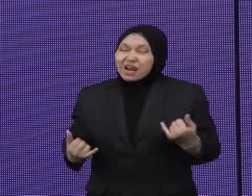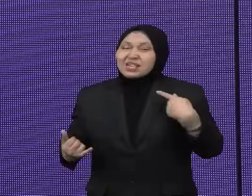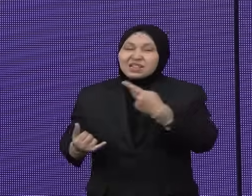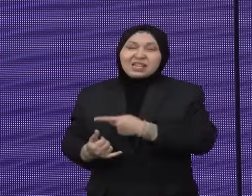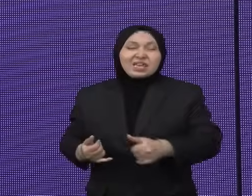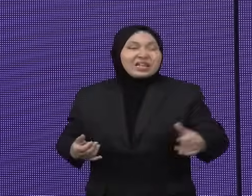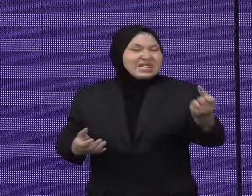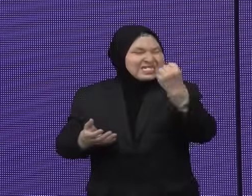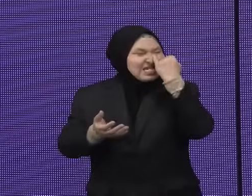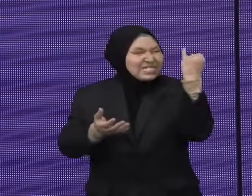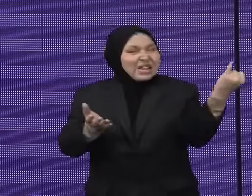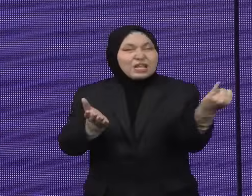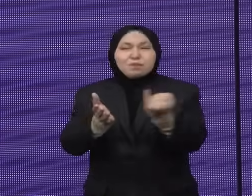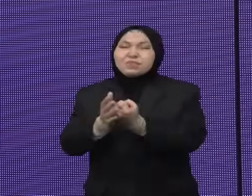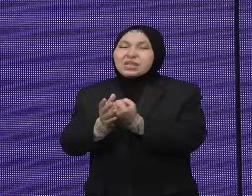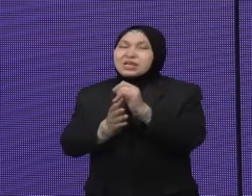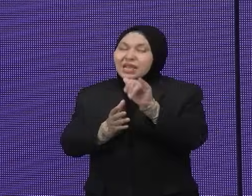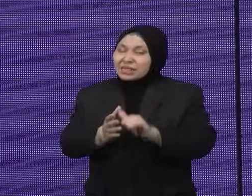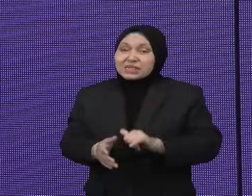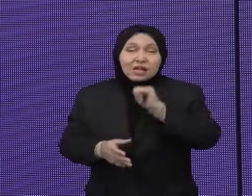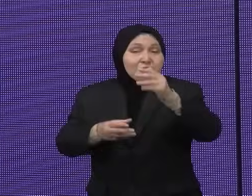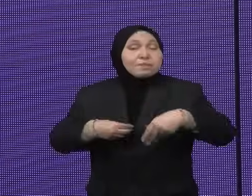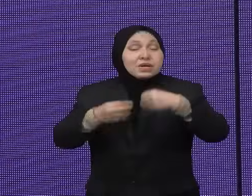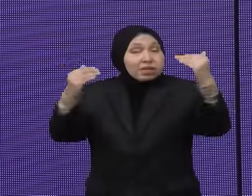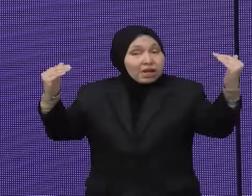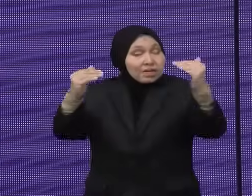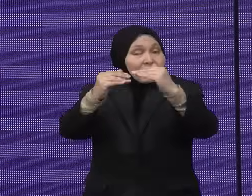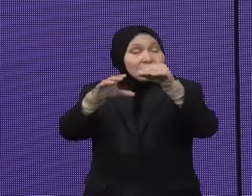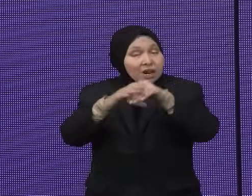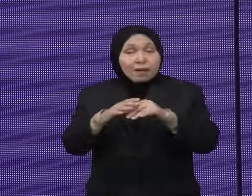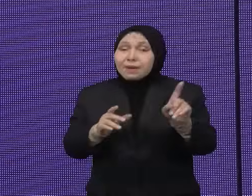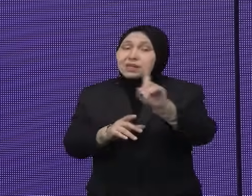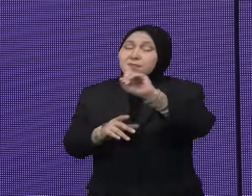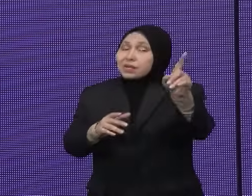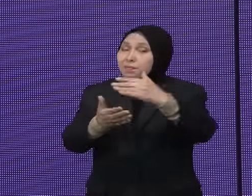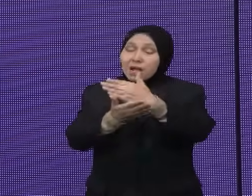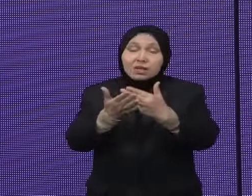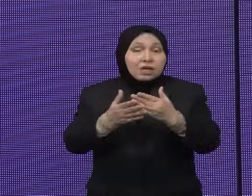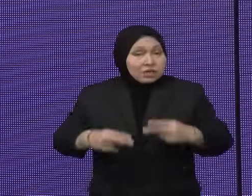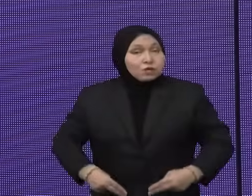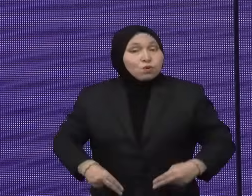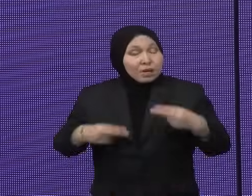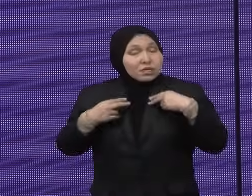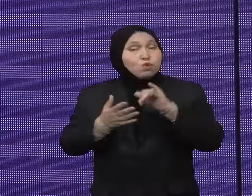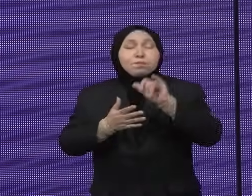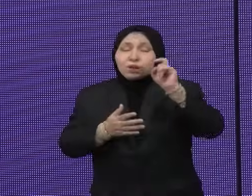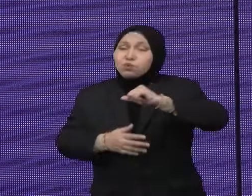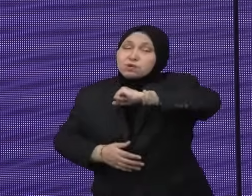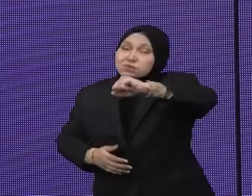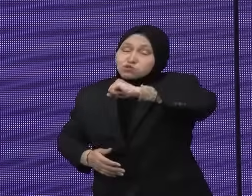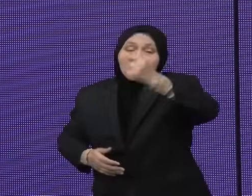yang dizalimi, yang tidak diberikan keadilan dalam mana-mana aspek kehidupan. Itu perlu